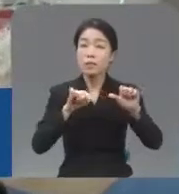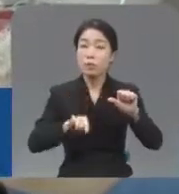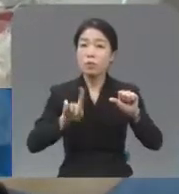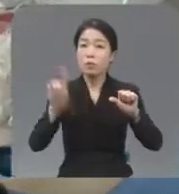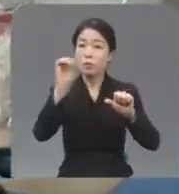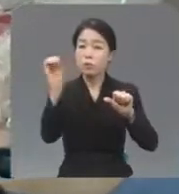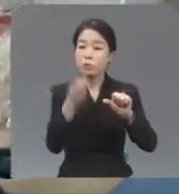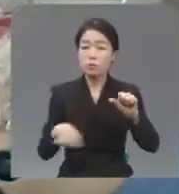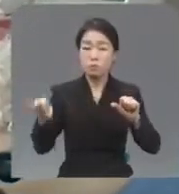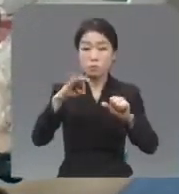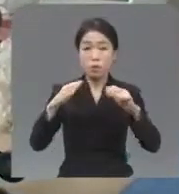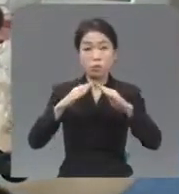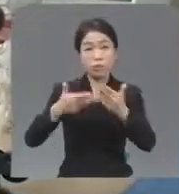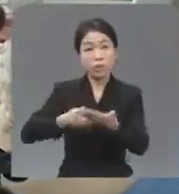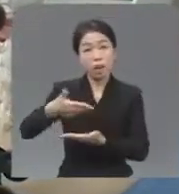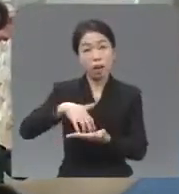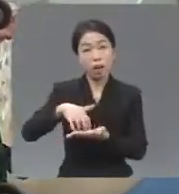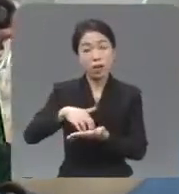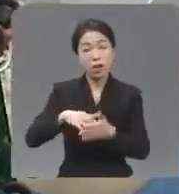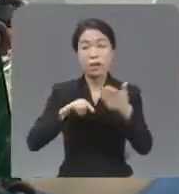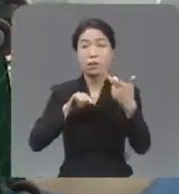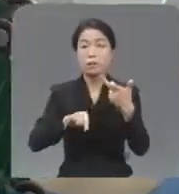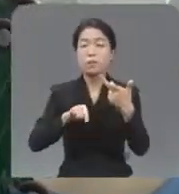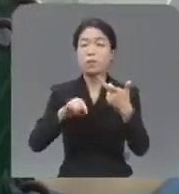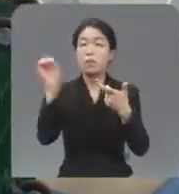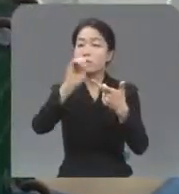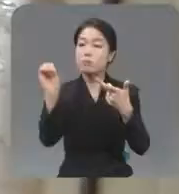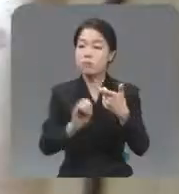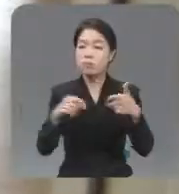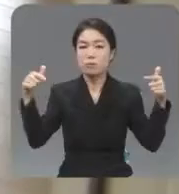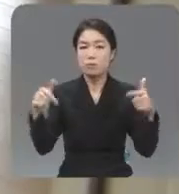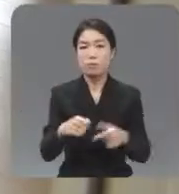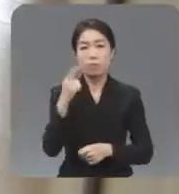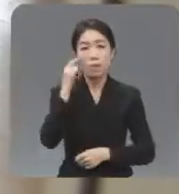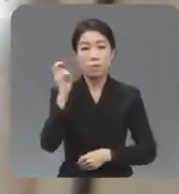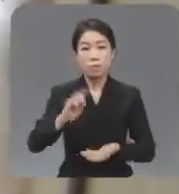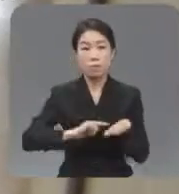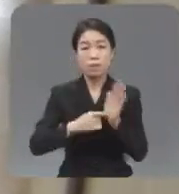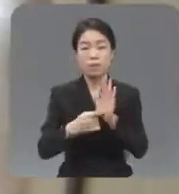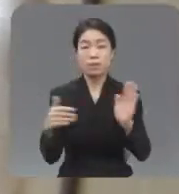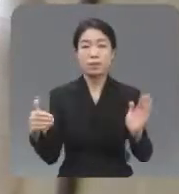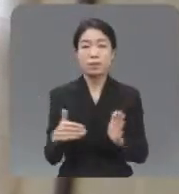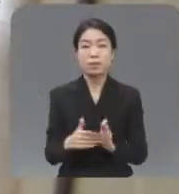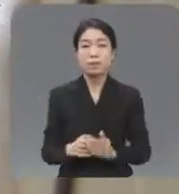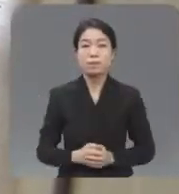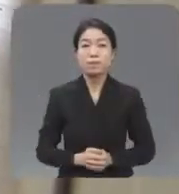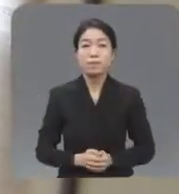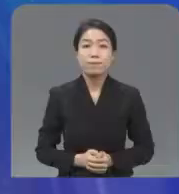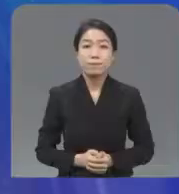5.1% 상승하고 주택 거래량은 17% 줄어들 것으로 전망했습니다.